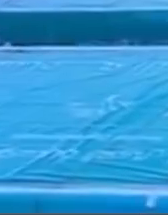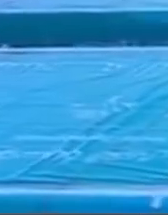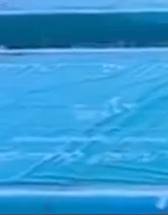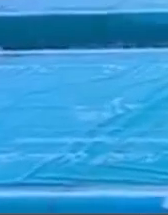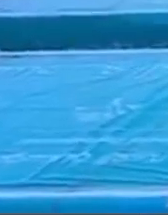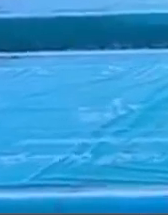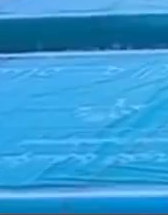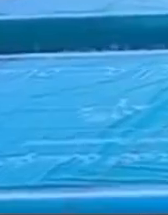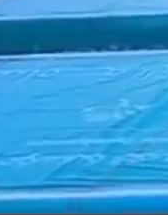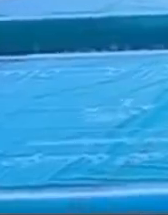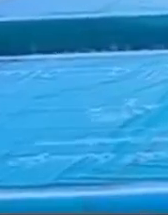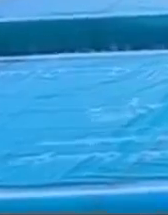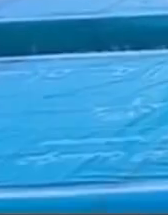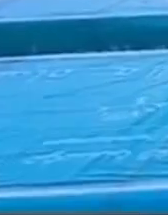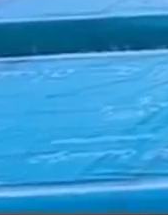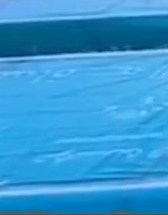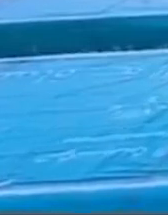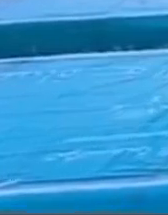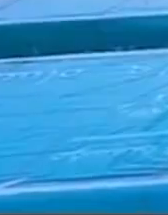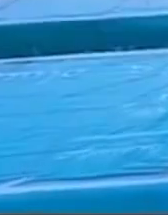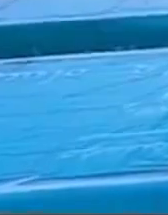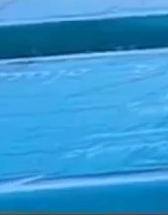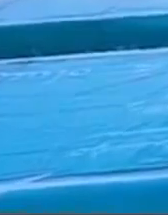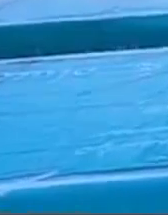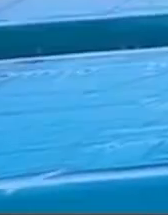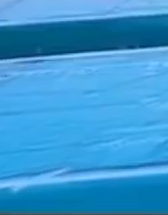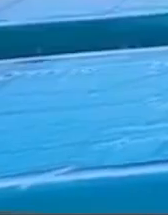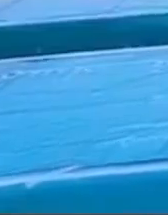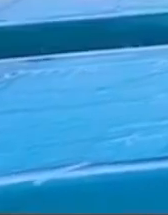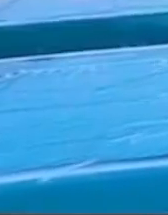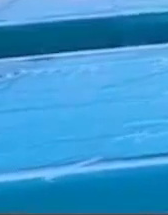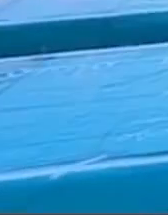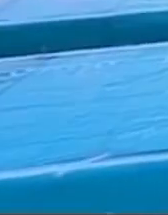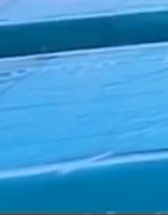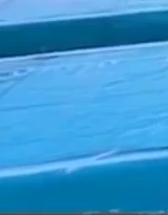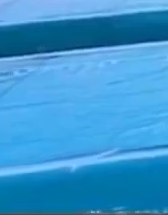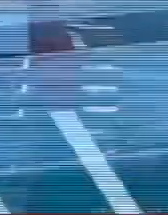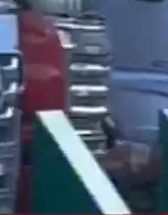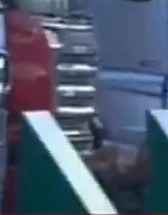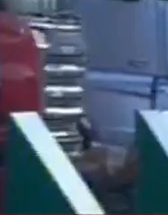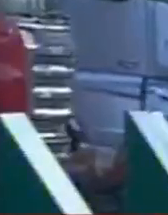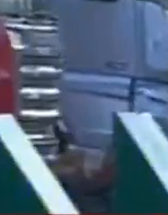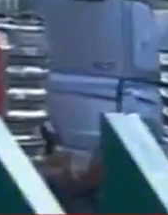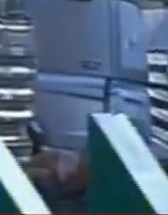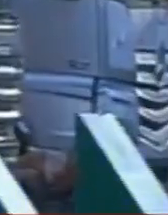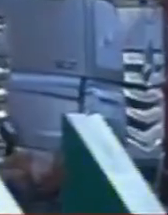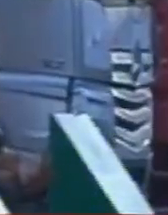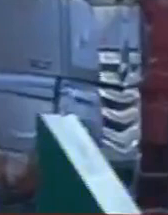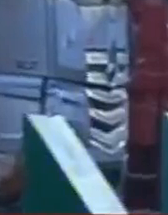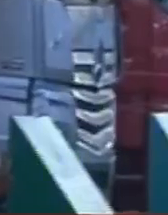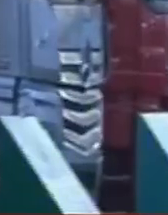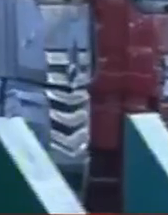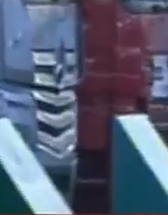تلاقي عنها مكتوبة حكايات بالعزيمة والإرادة